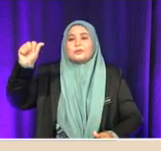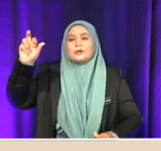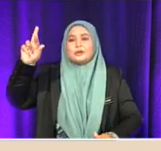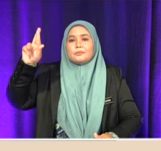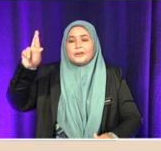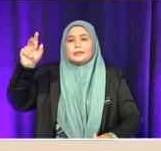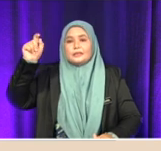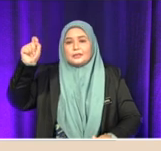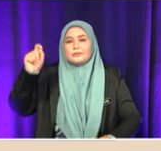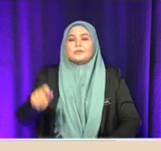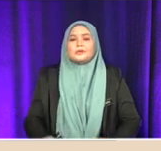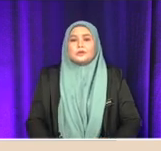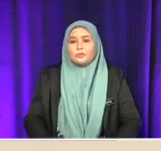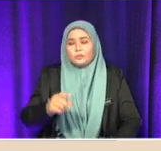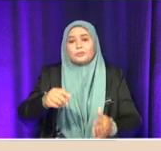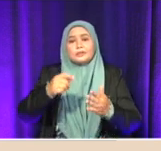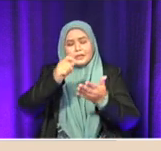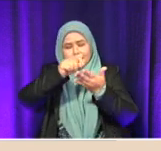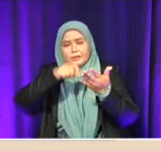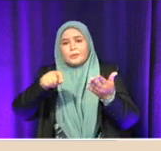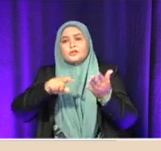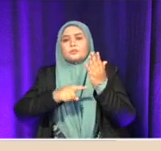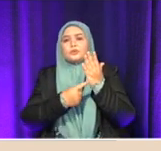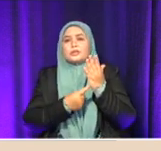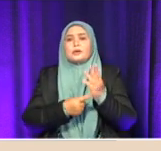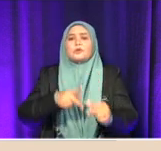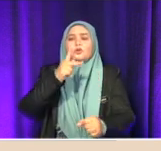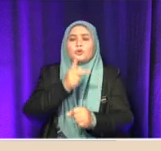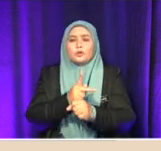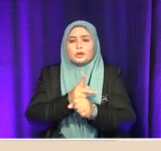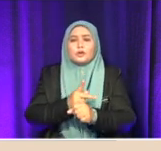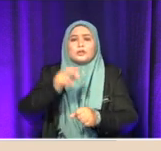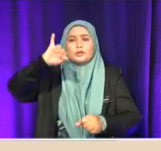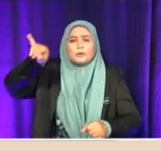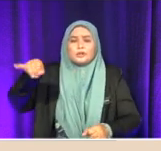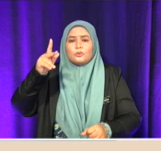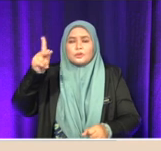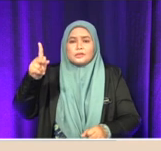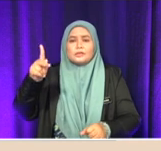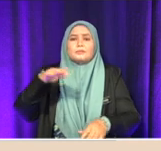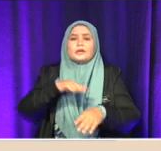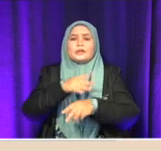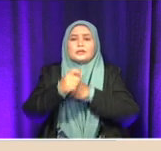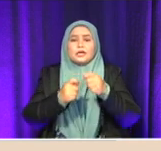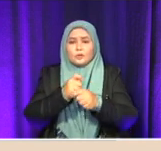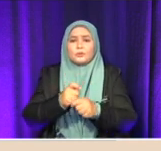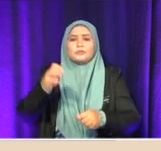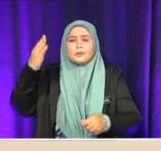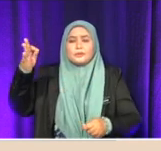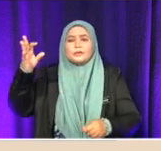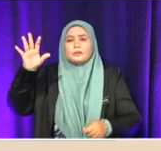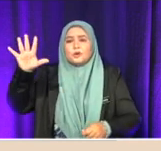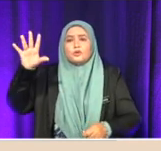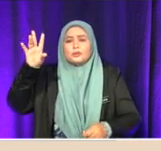menyimak semula dan mengukuhkan penyata jawatan kuasa pelajaran pada tahun 1956 yaitu pada tahun ini